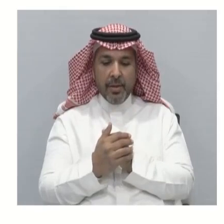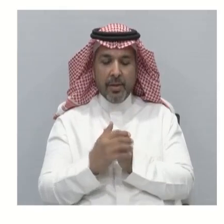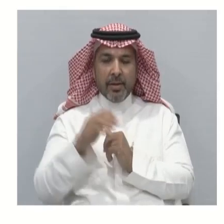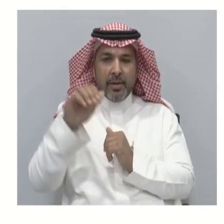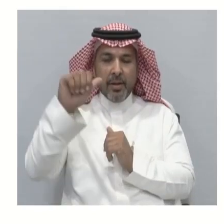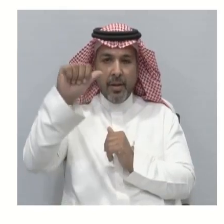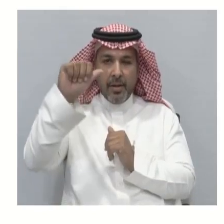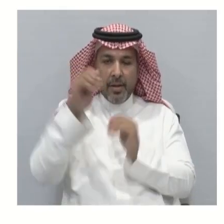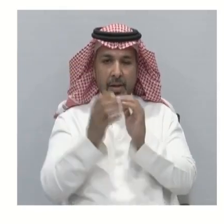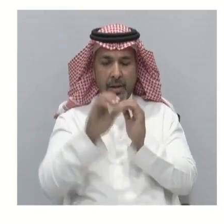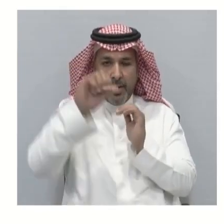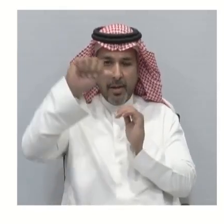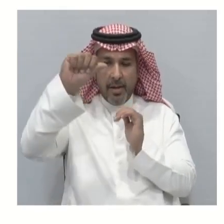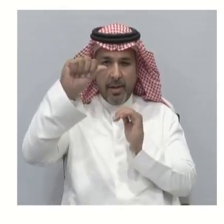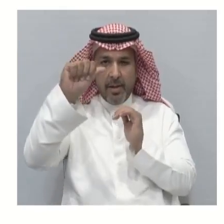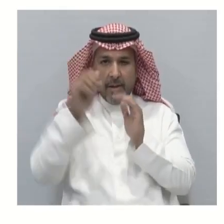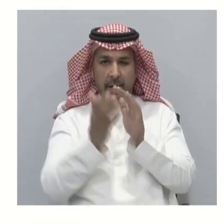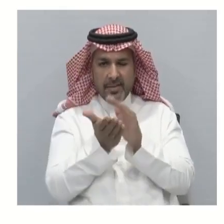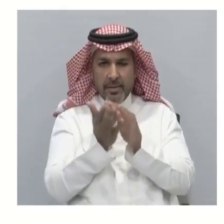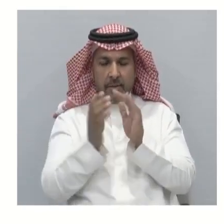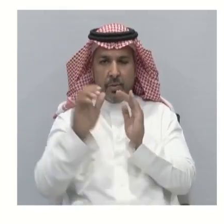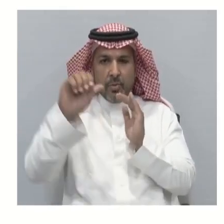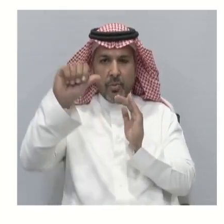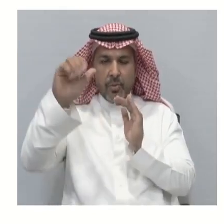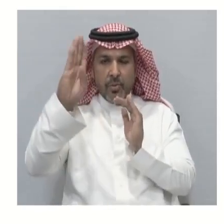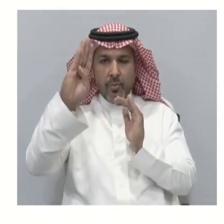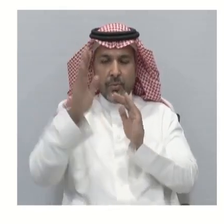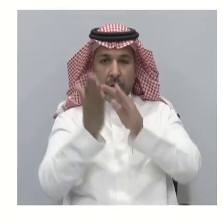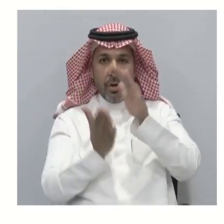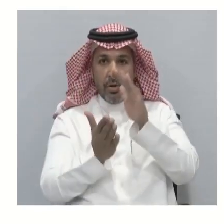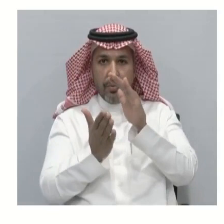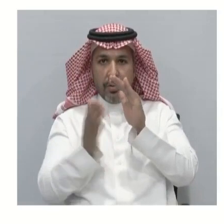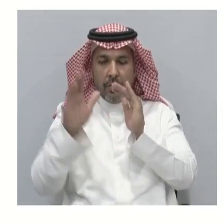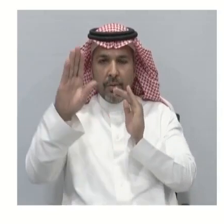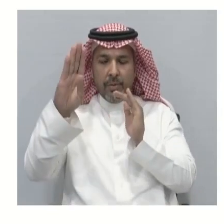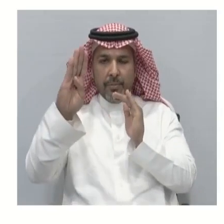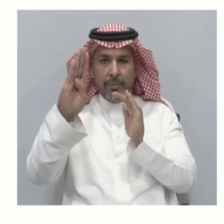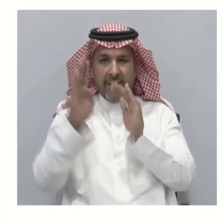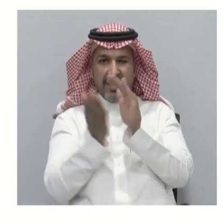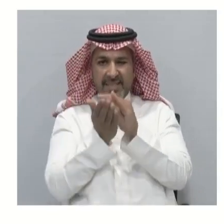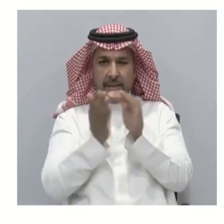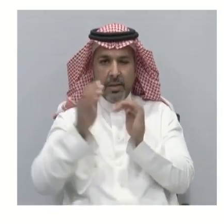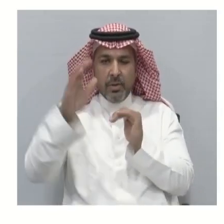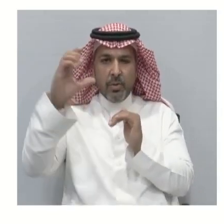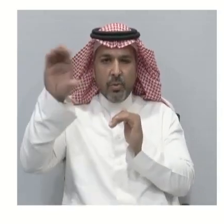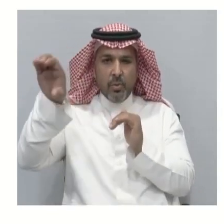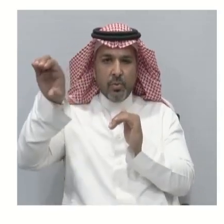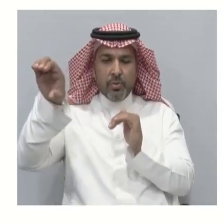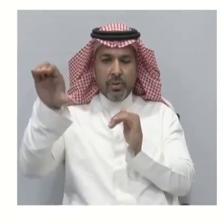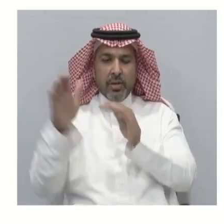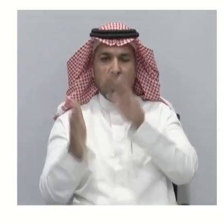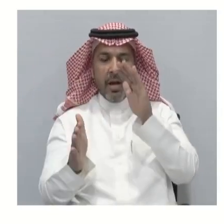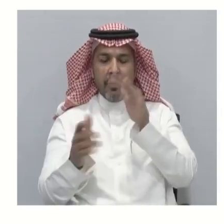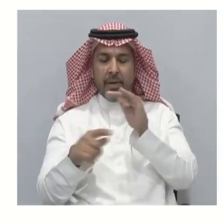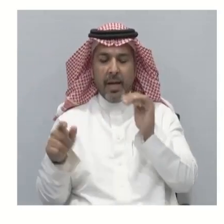من اي تكون اقل من سي وبالتالي راح تكون اي اقل من سي هنا اي اكبر من ي وبي اكبر من سي فان